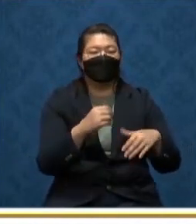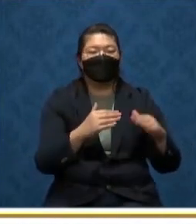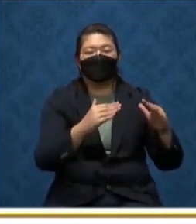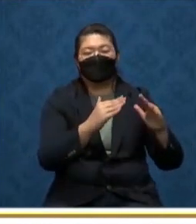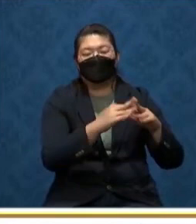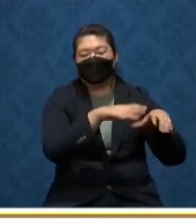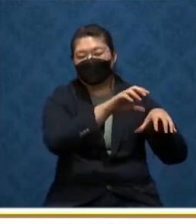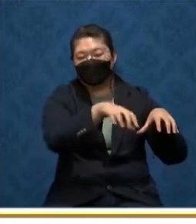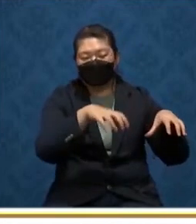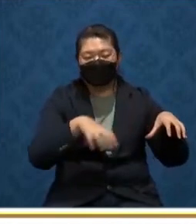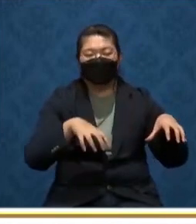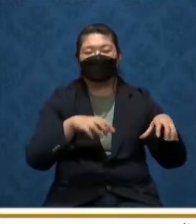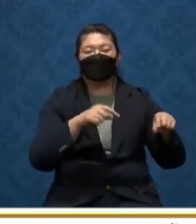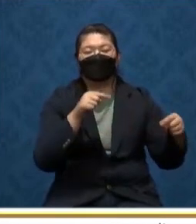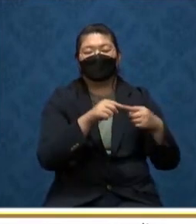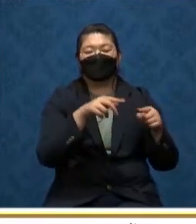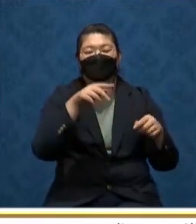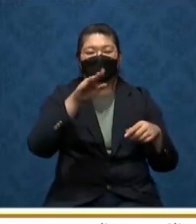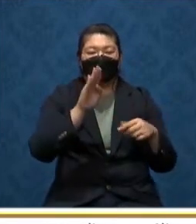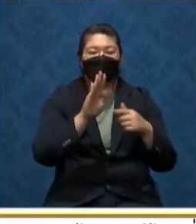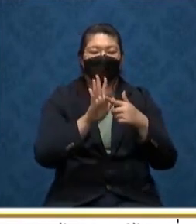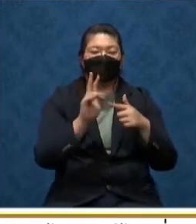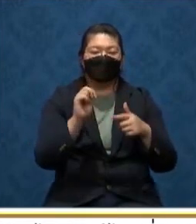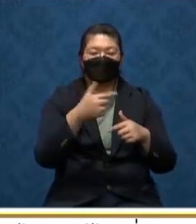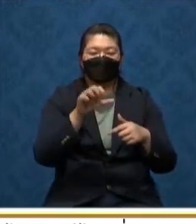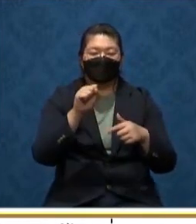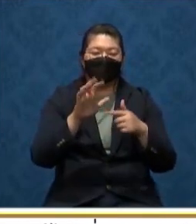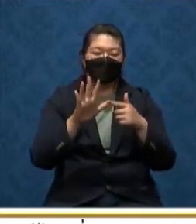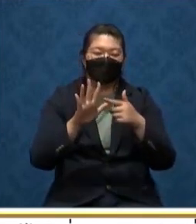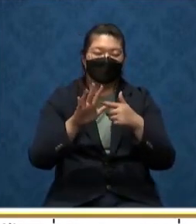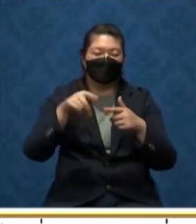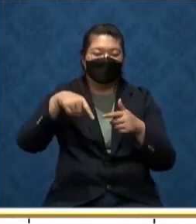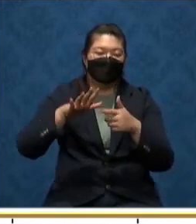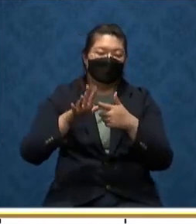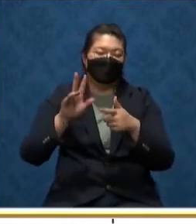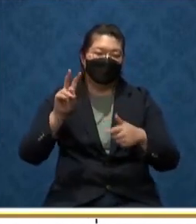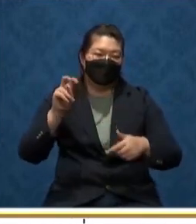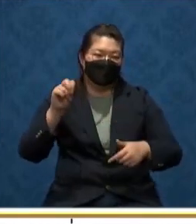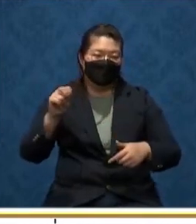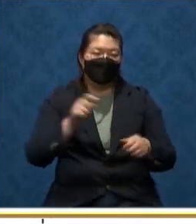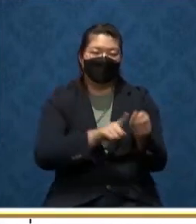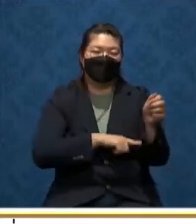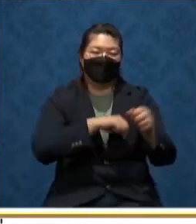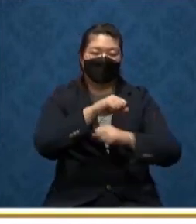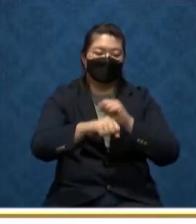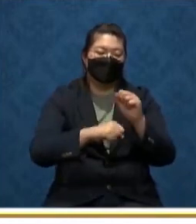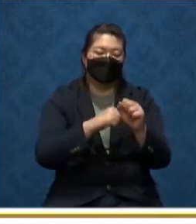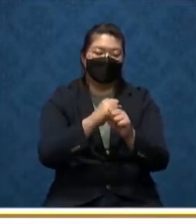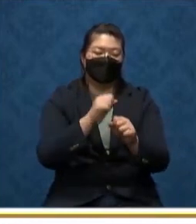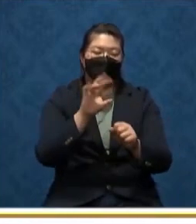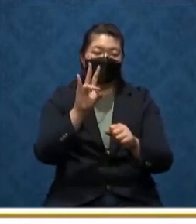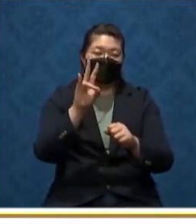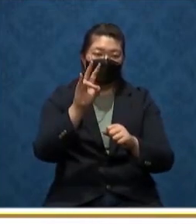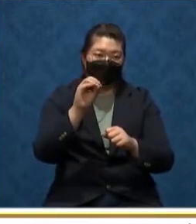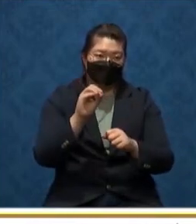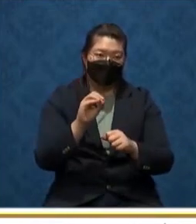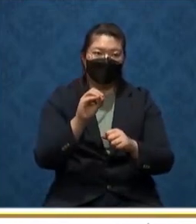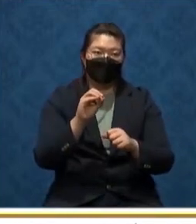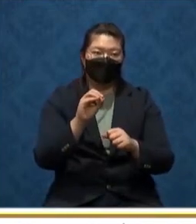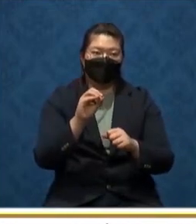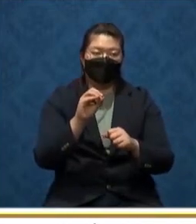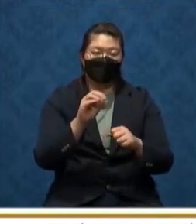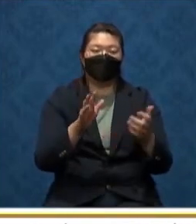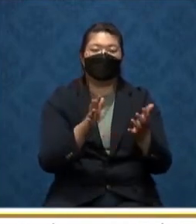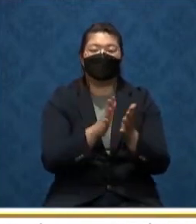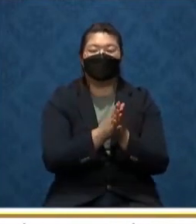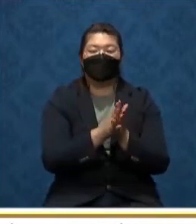สะครบัสาพานไม่ตามกว่ากระยะเวลา 70 ปีได้ต่สู้เพื่อขอเอก